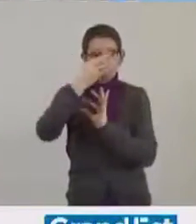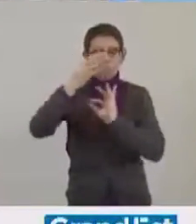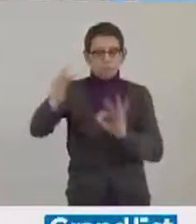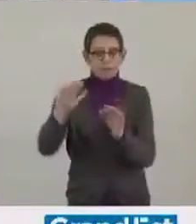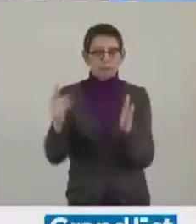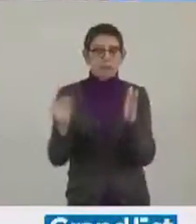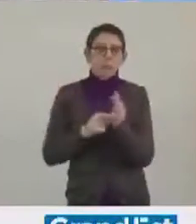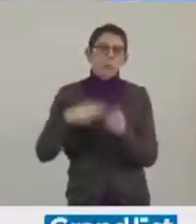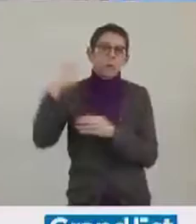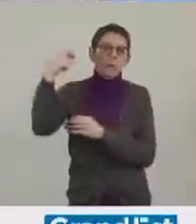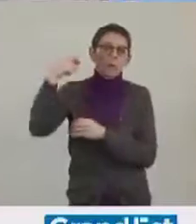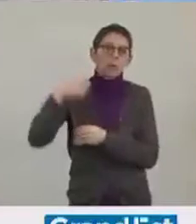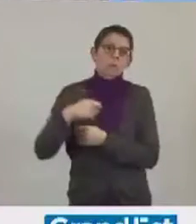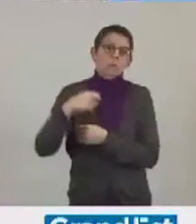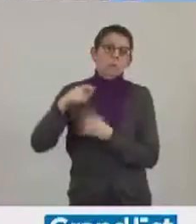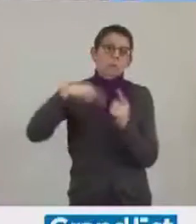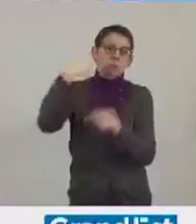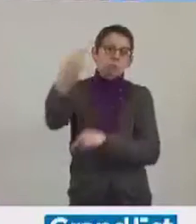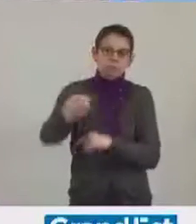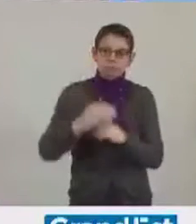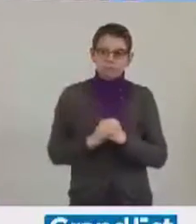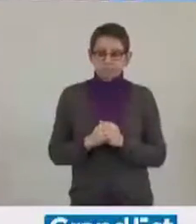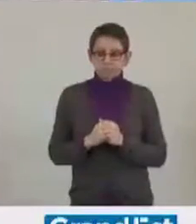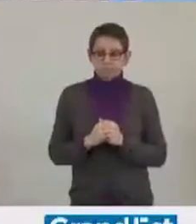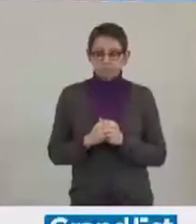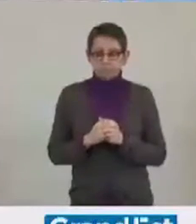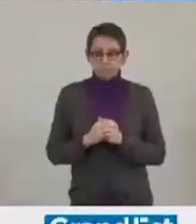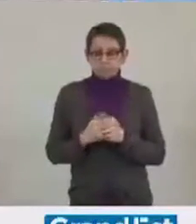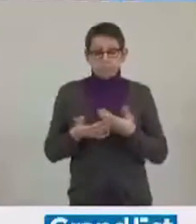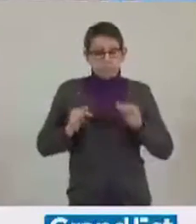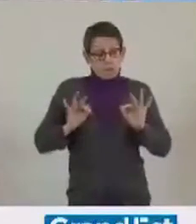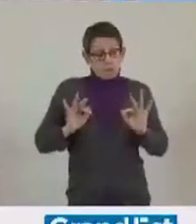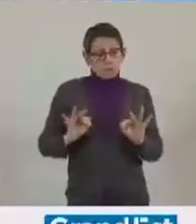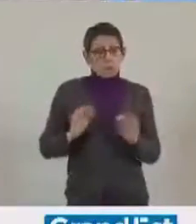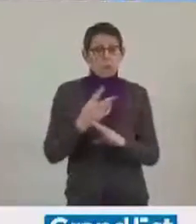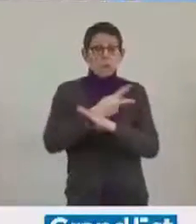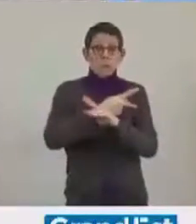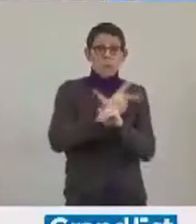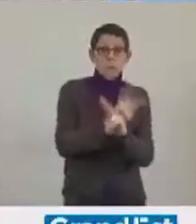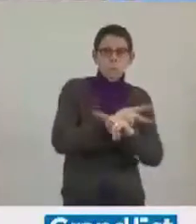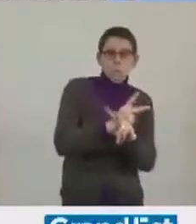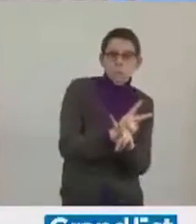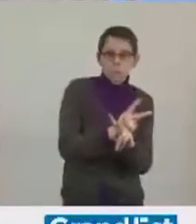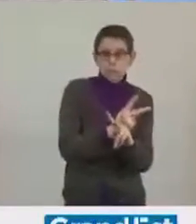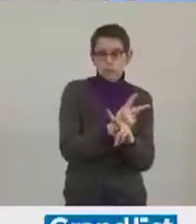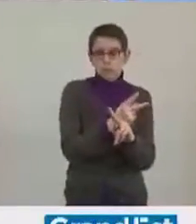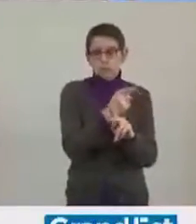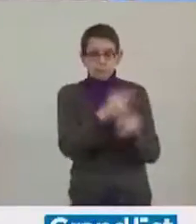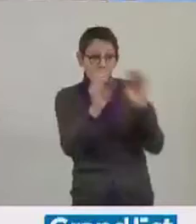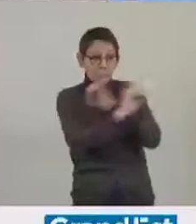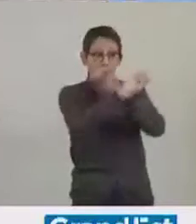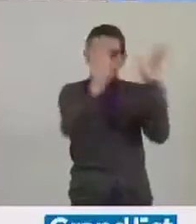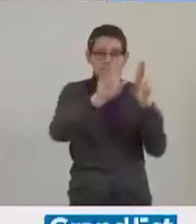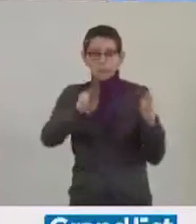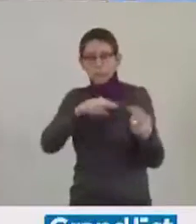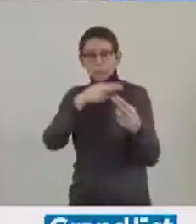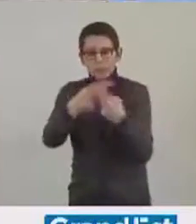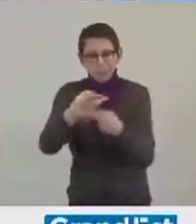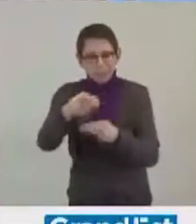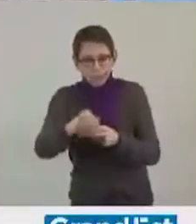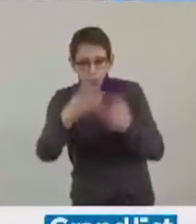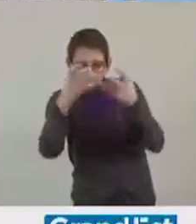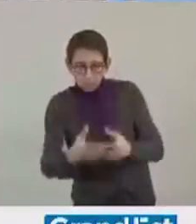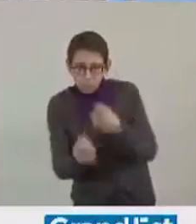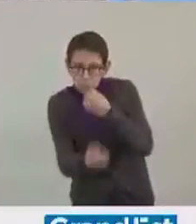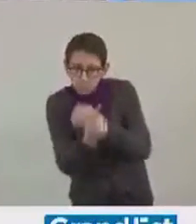avril prochain. Pour autant, clarifier la lisibilité des outils répond aux attentes des acteurs de l'innovation.